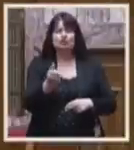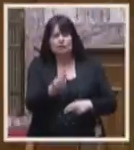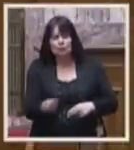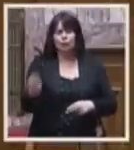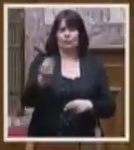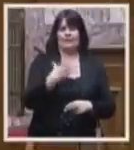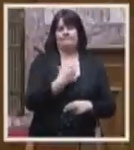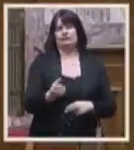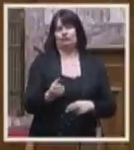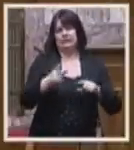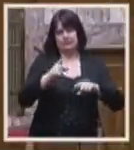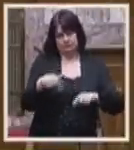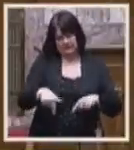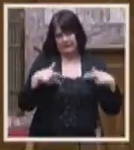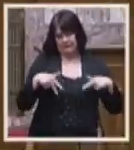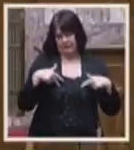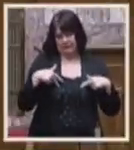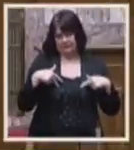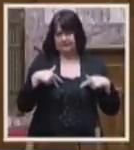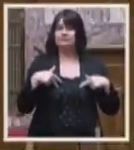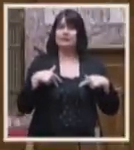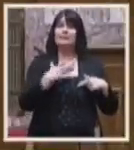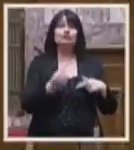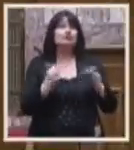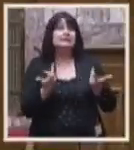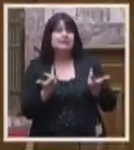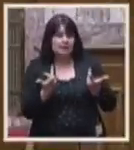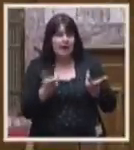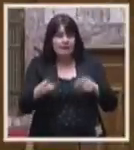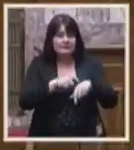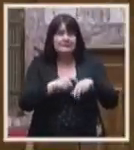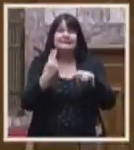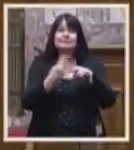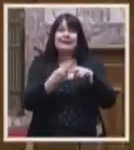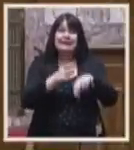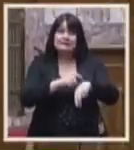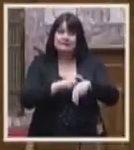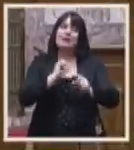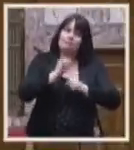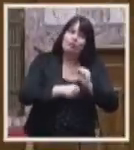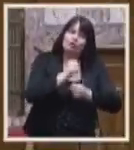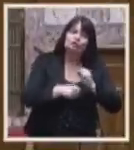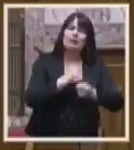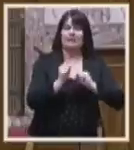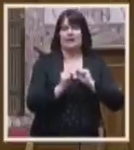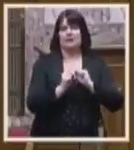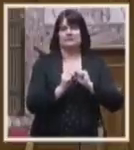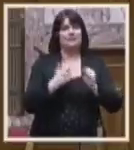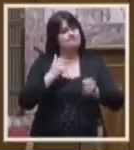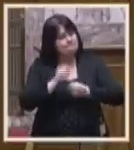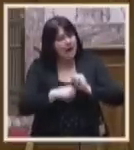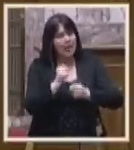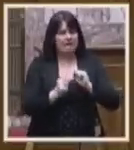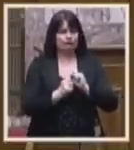Την εμπιστοσύνη στις προσπάθειες αυτή την κρίσιμη στιγμή του ελληνικού λαού. Την εμπιστοσύνη ότι αυτές